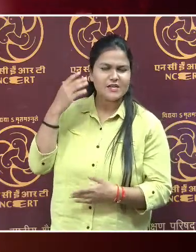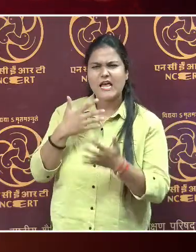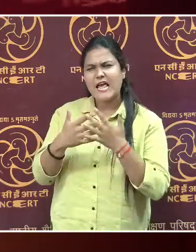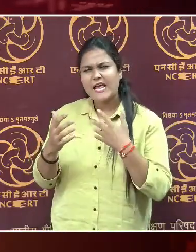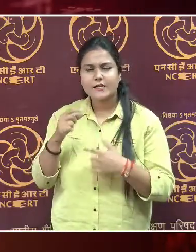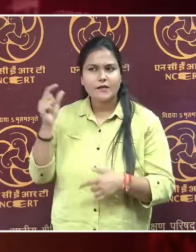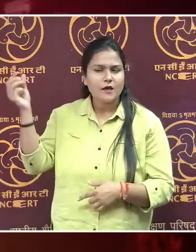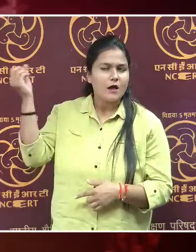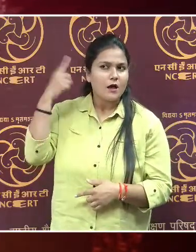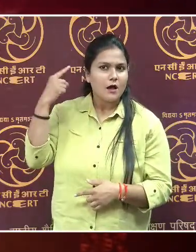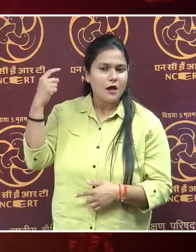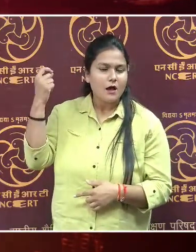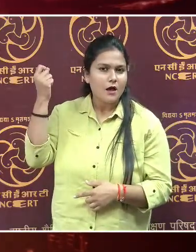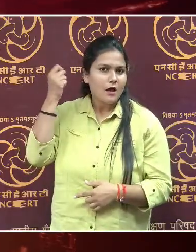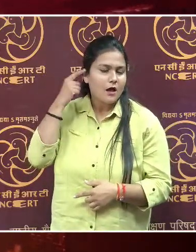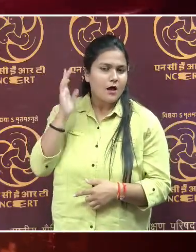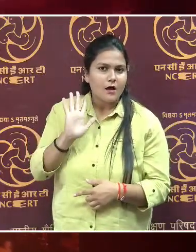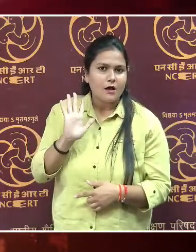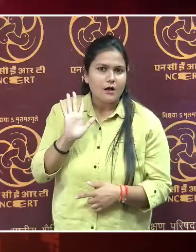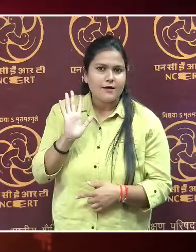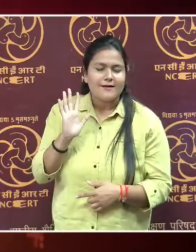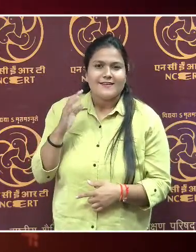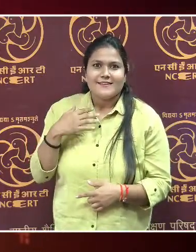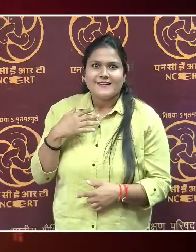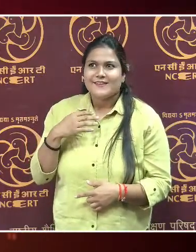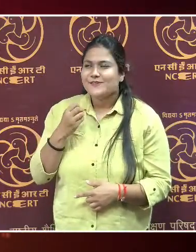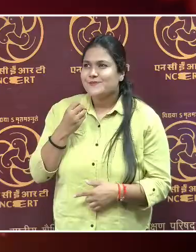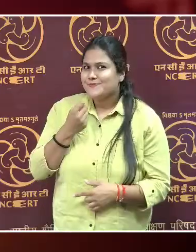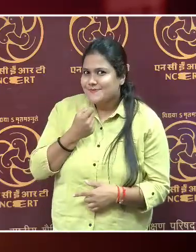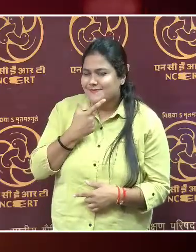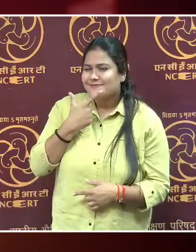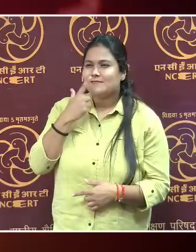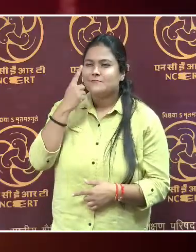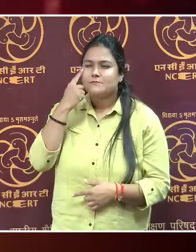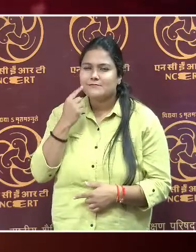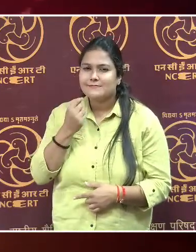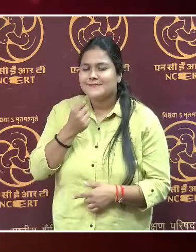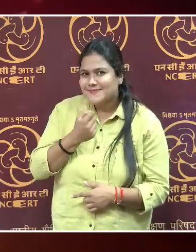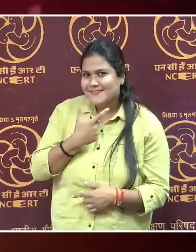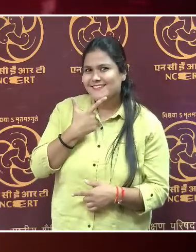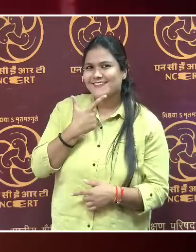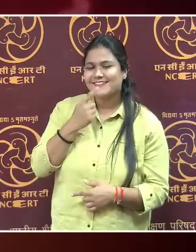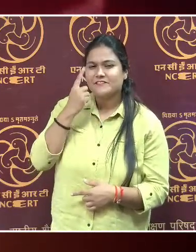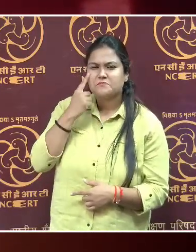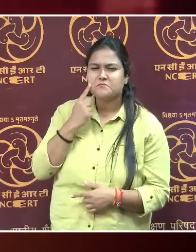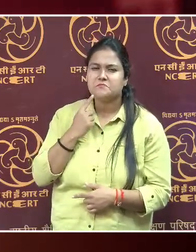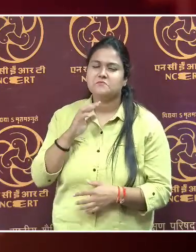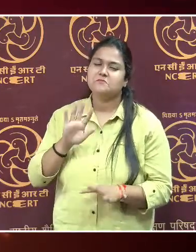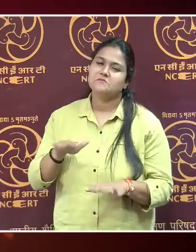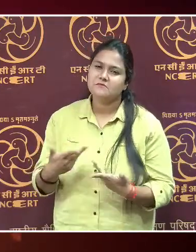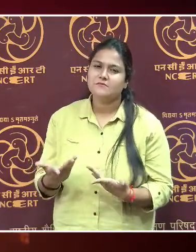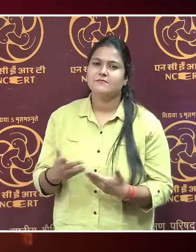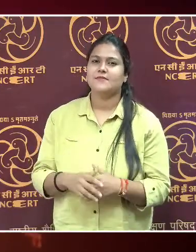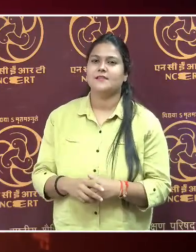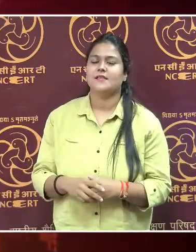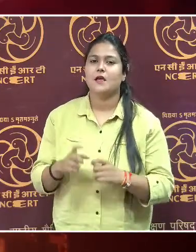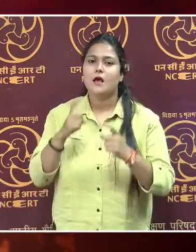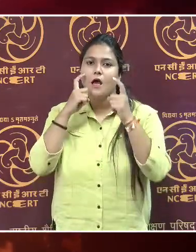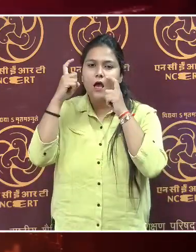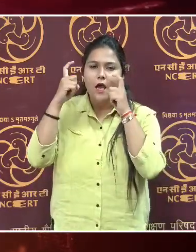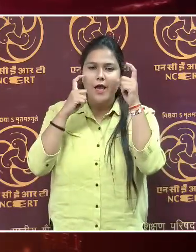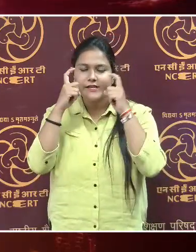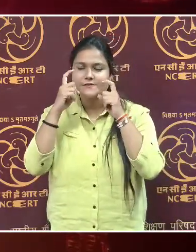हाव भाव देता है कि हमें लगता है कि हाँ, उसे हमारी बात समझ में आ रही है। कभी मुस्कुरा देगा, कभी रो देगा, कभी कुछ और